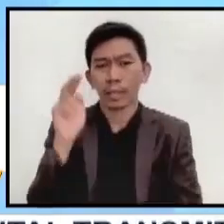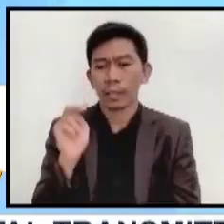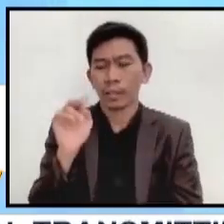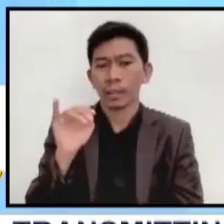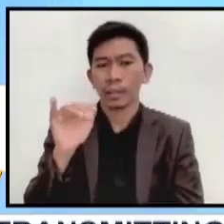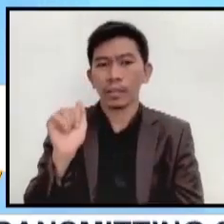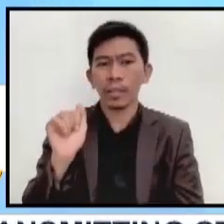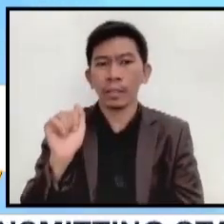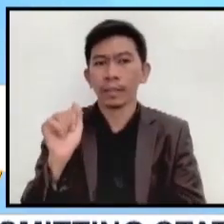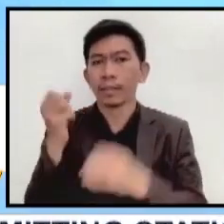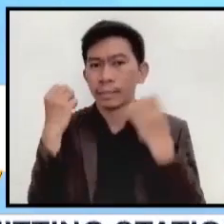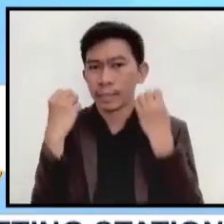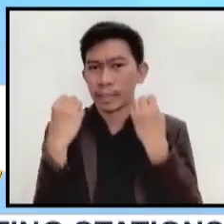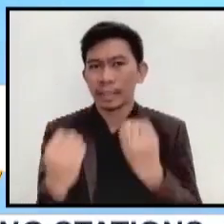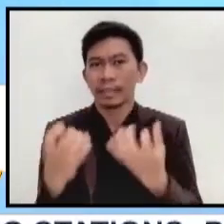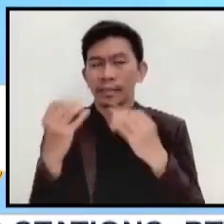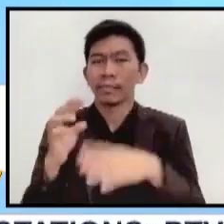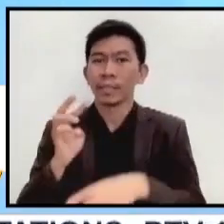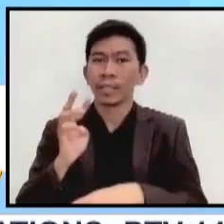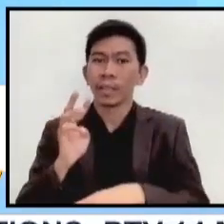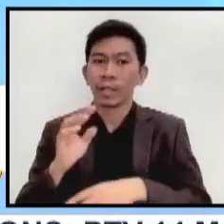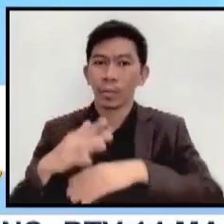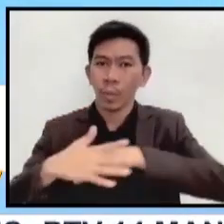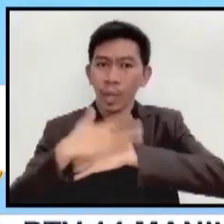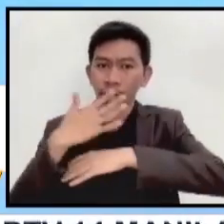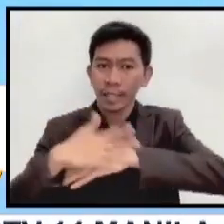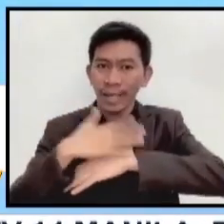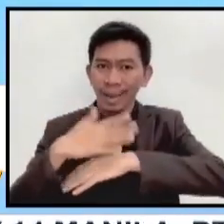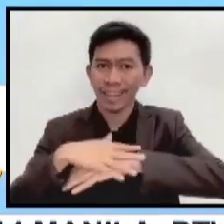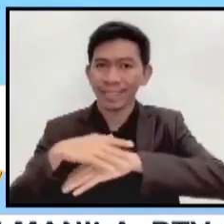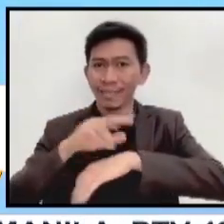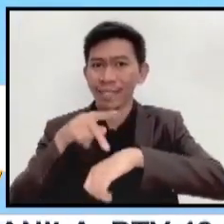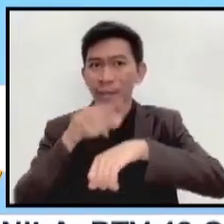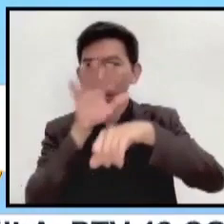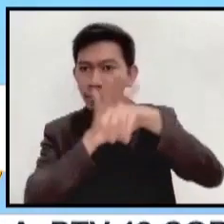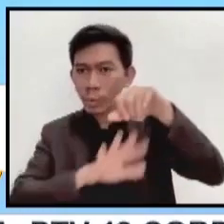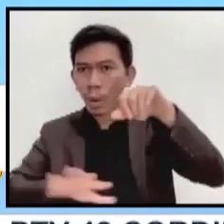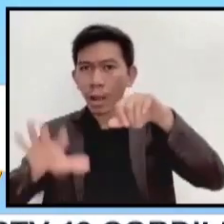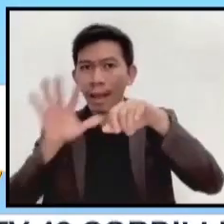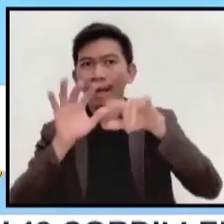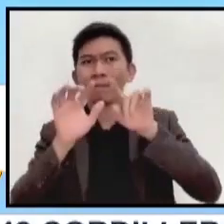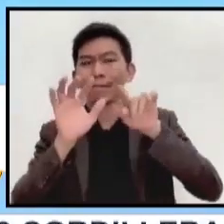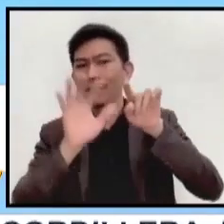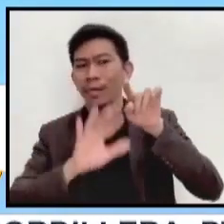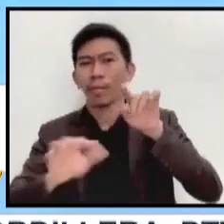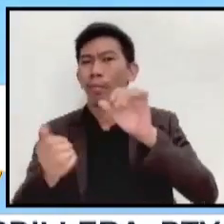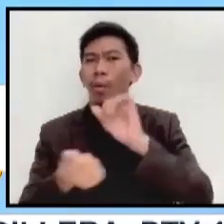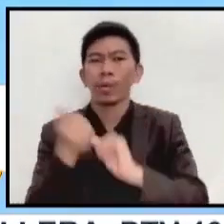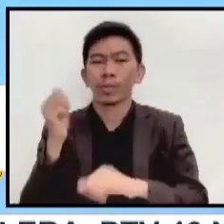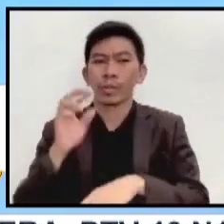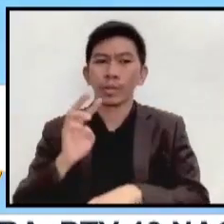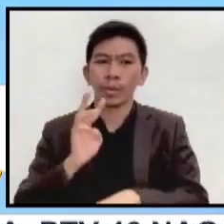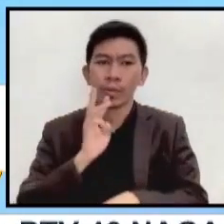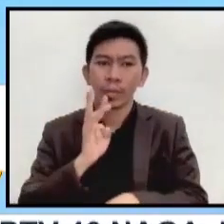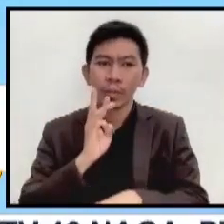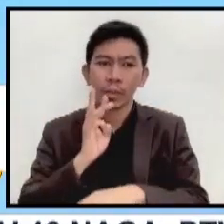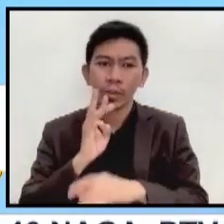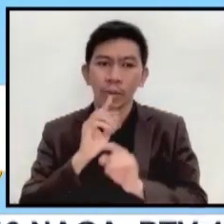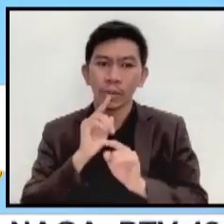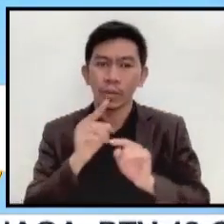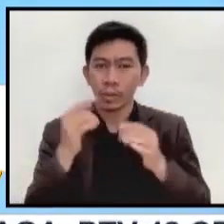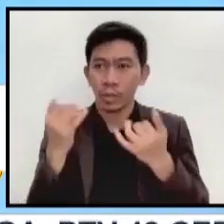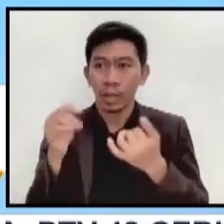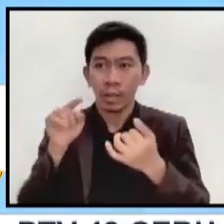water all over the country and in fact, for example, LLDA, we already have floating solar there